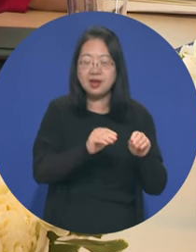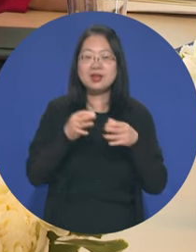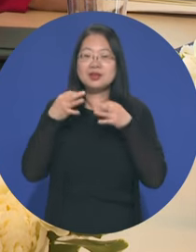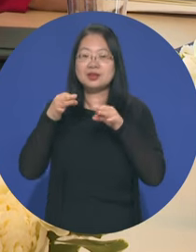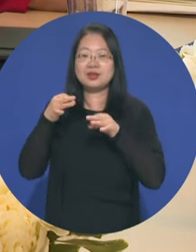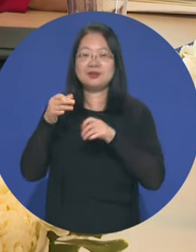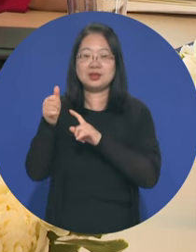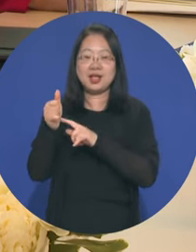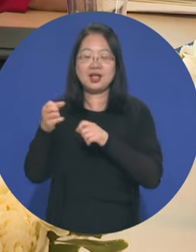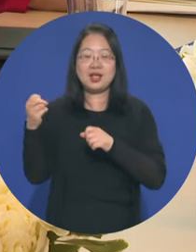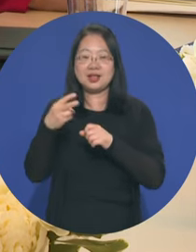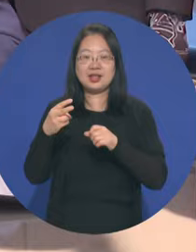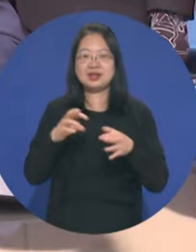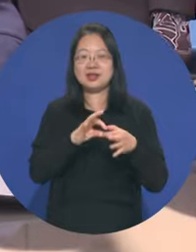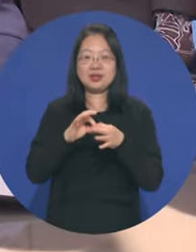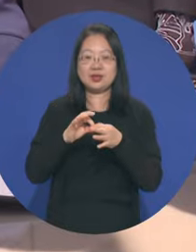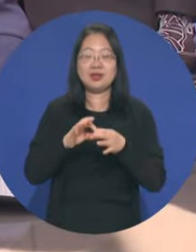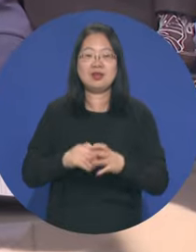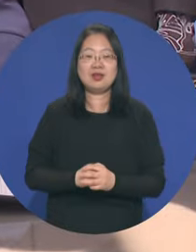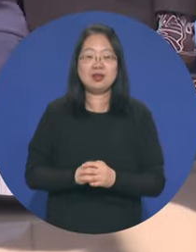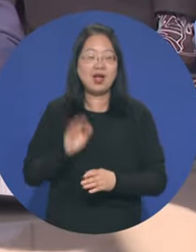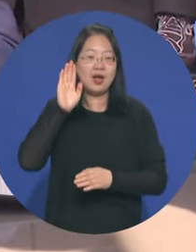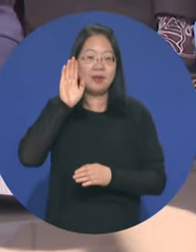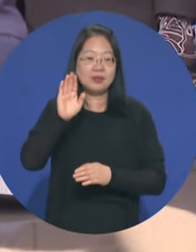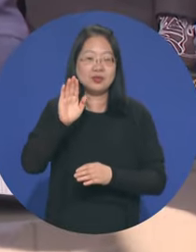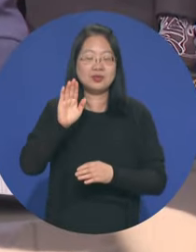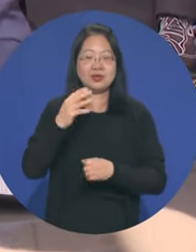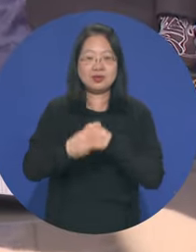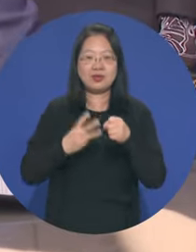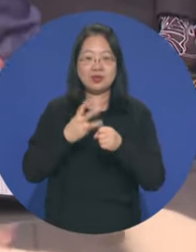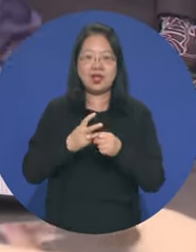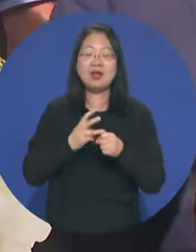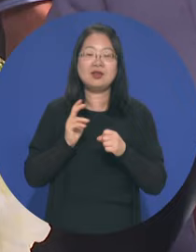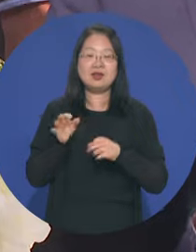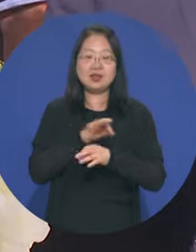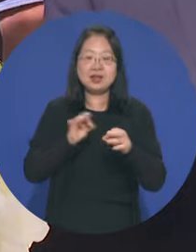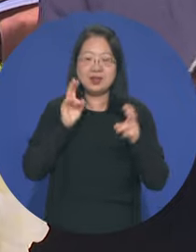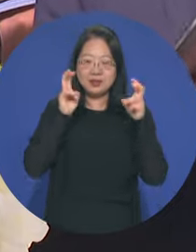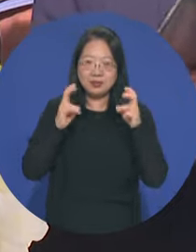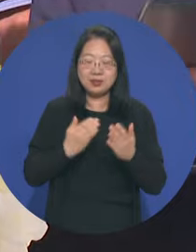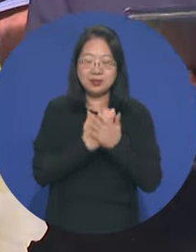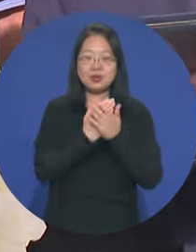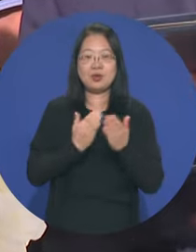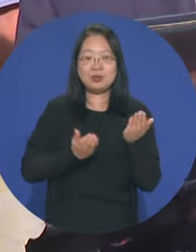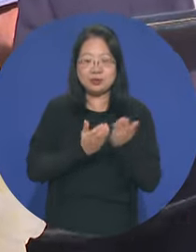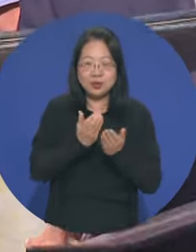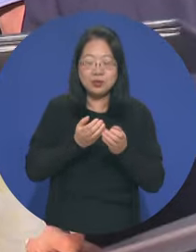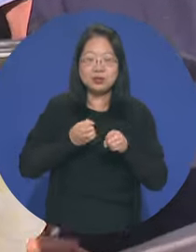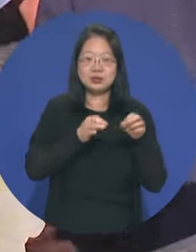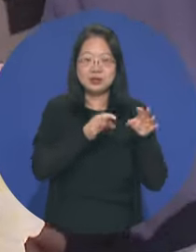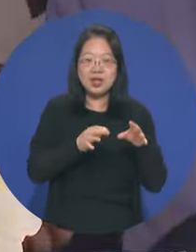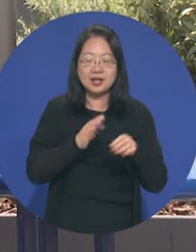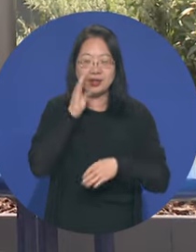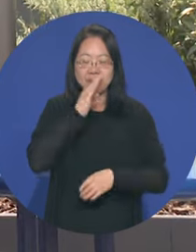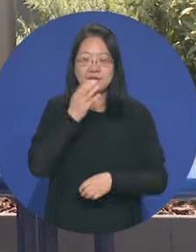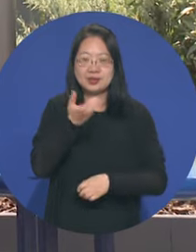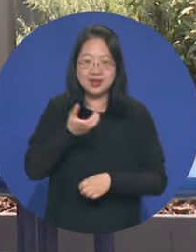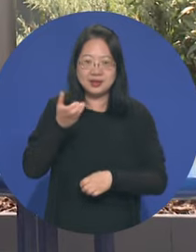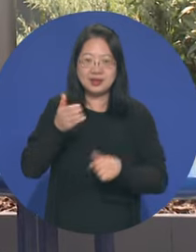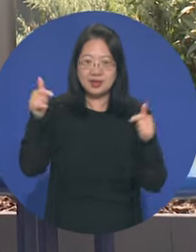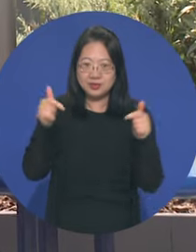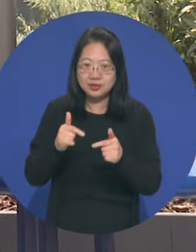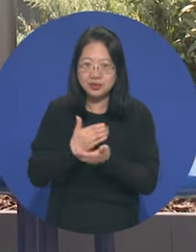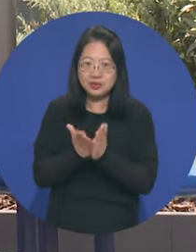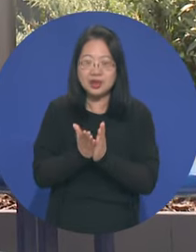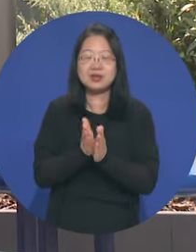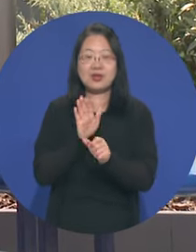관계를 김동연 지사가 다시 이은 겁니다. 앞으로 3년간 경제와 기업 발전, 무역 투자, 온실가스 배출 감소